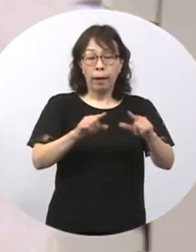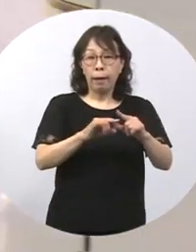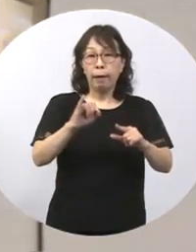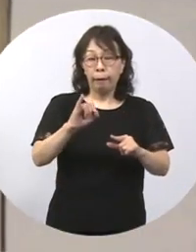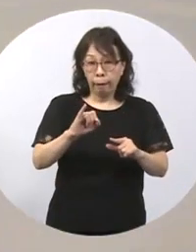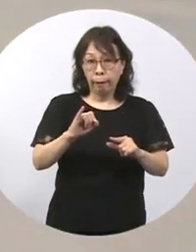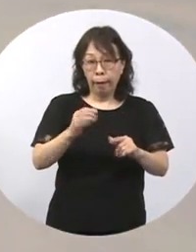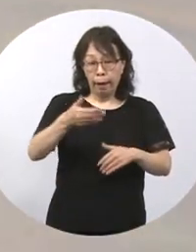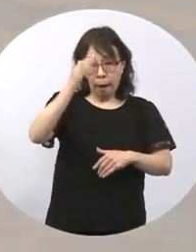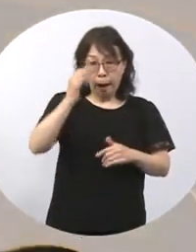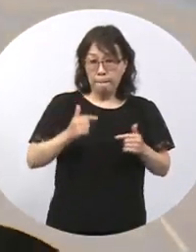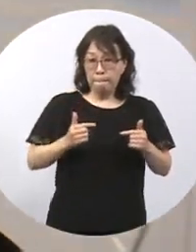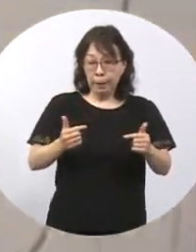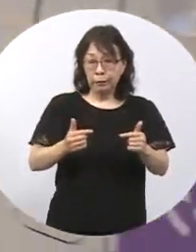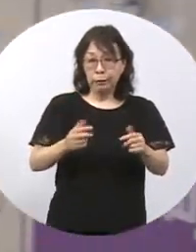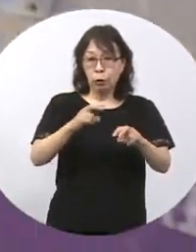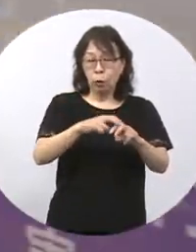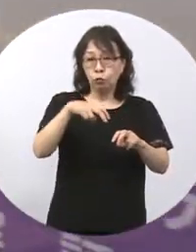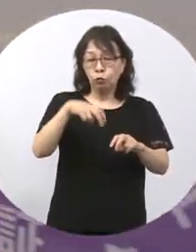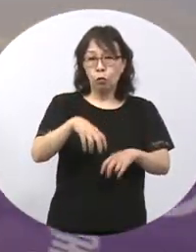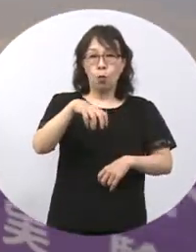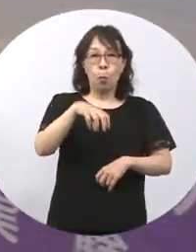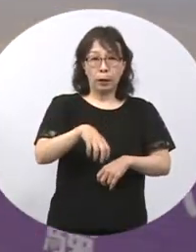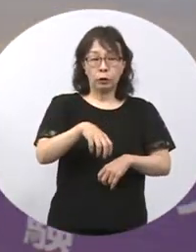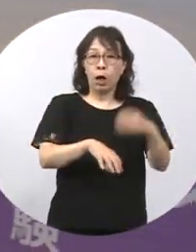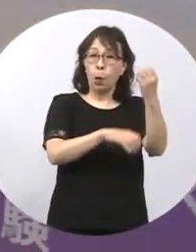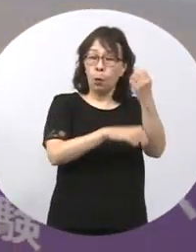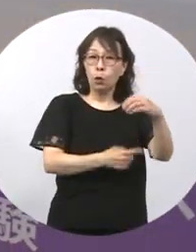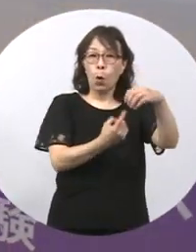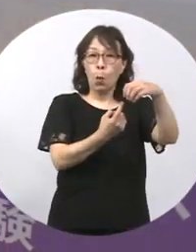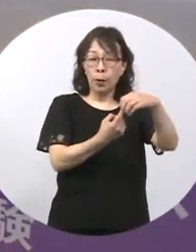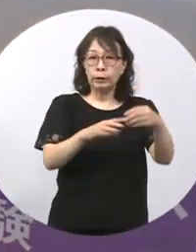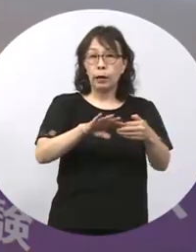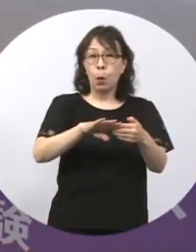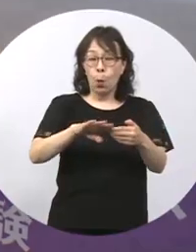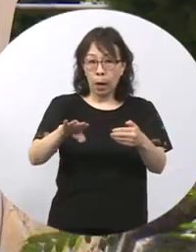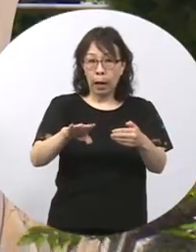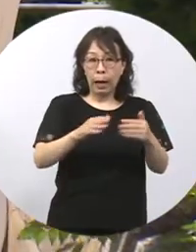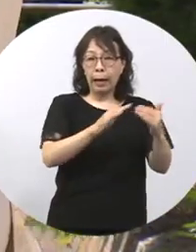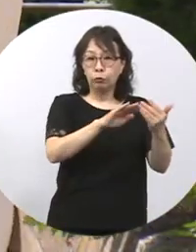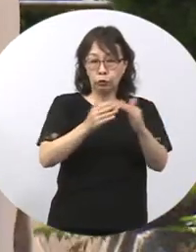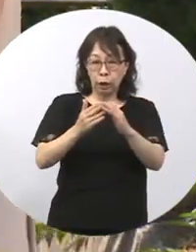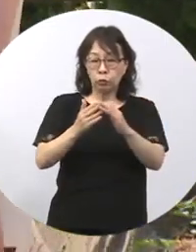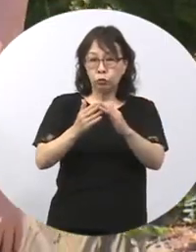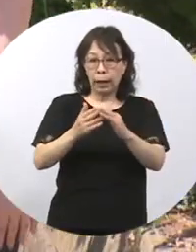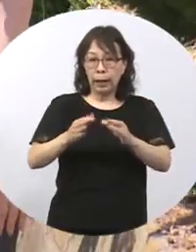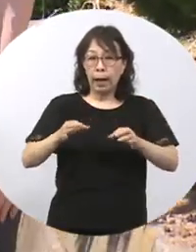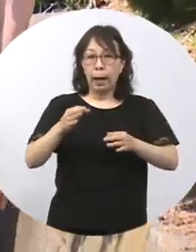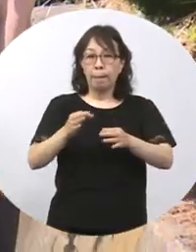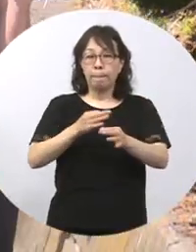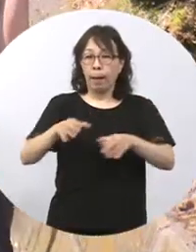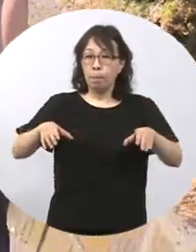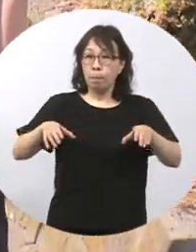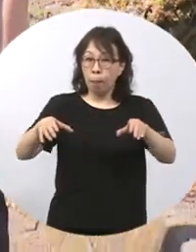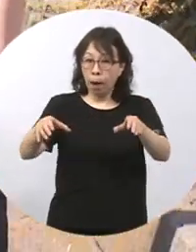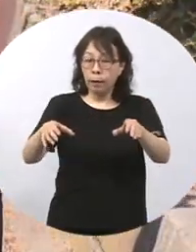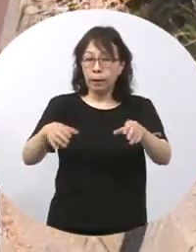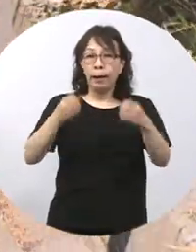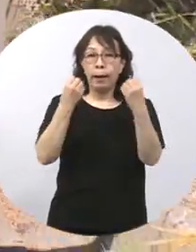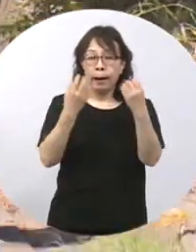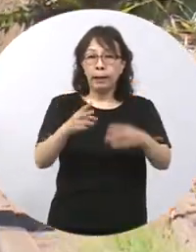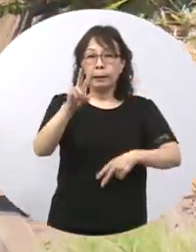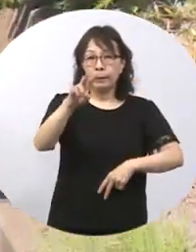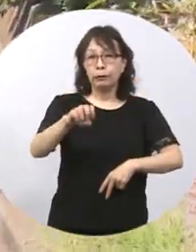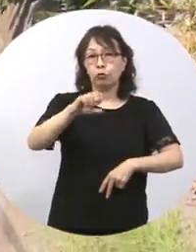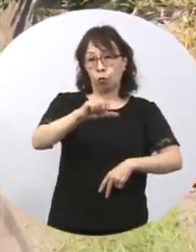AI オンデマンドバスの乗降ポイントは、既存のバス停以外に新規に住宅街や商店街など25箇